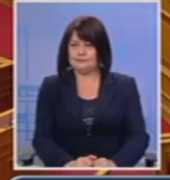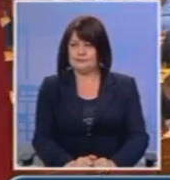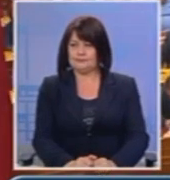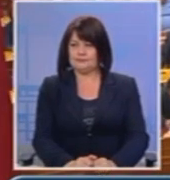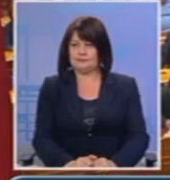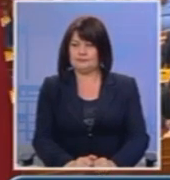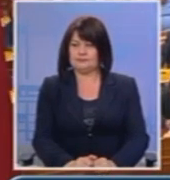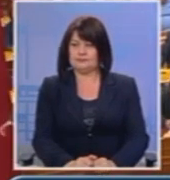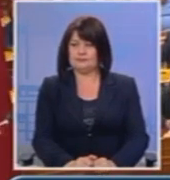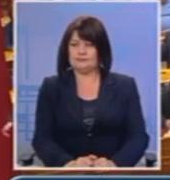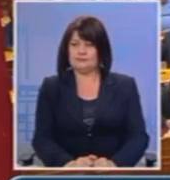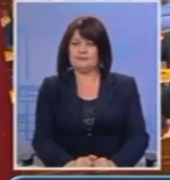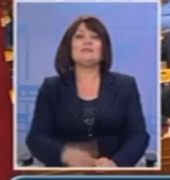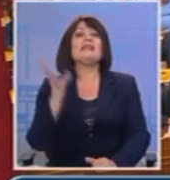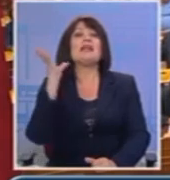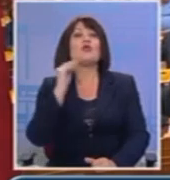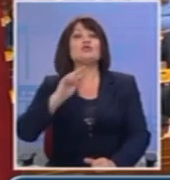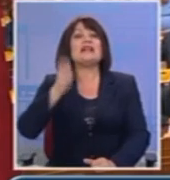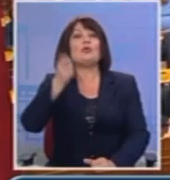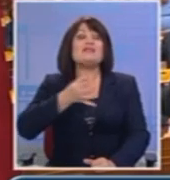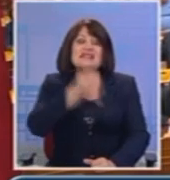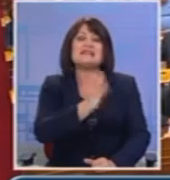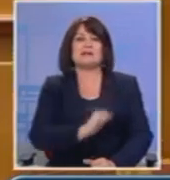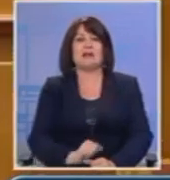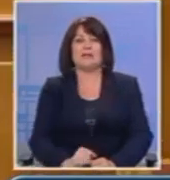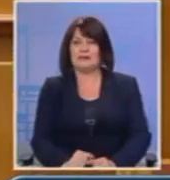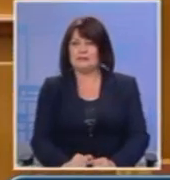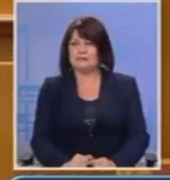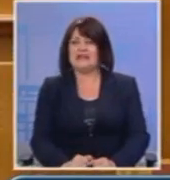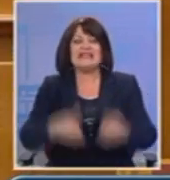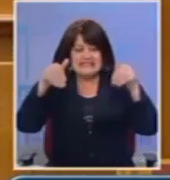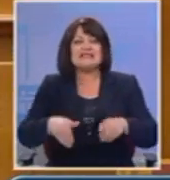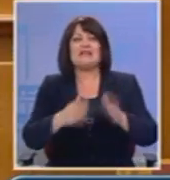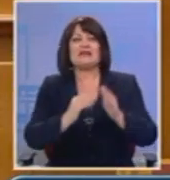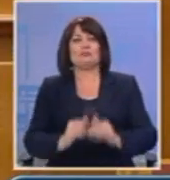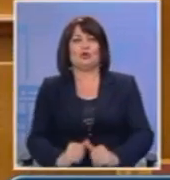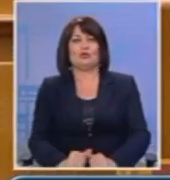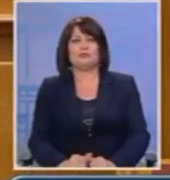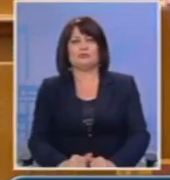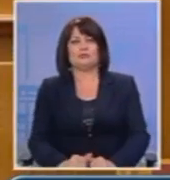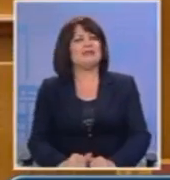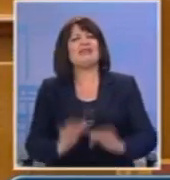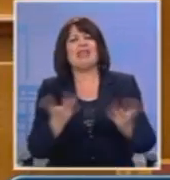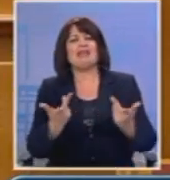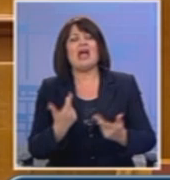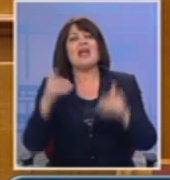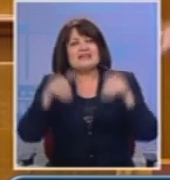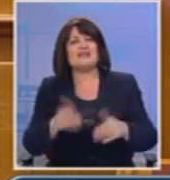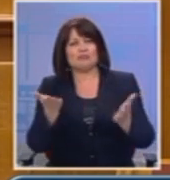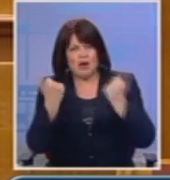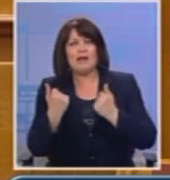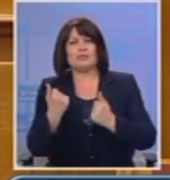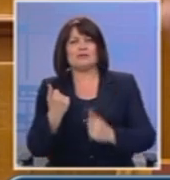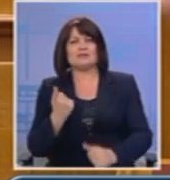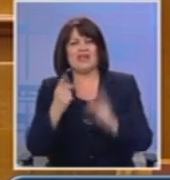ναι να ακούστε τι λέει η αντιπολίτευση να την σεβαστείτε γιατί εάν δεν σέβεστε τον